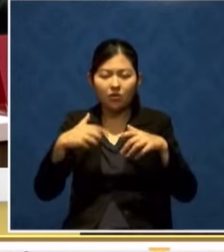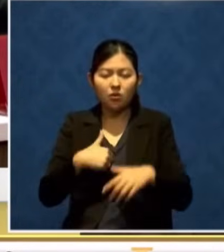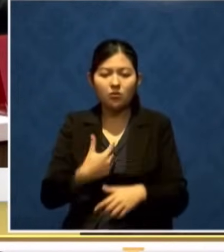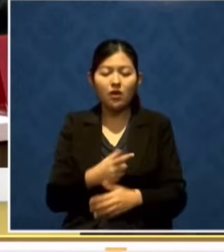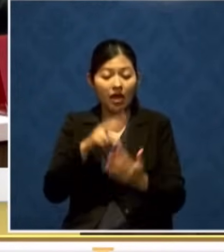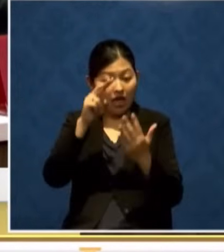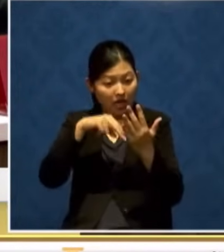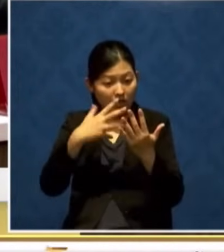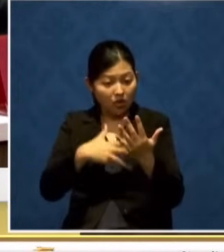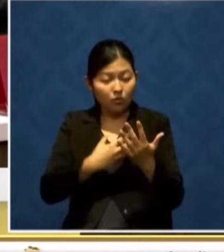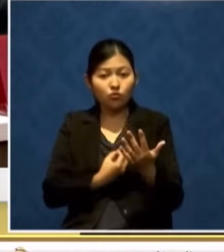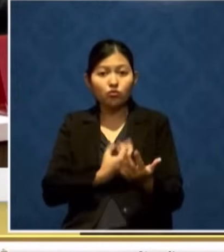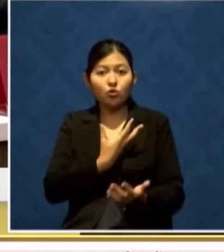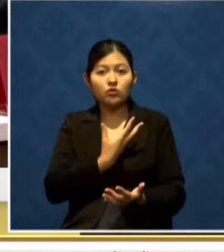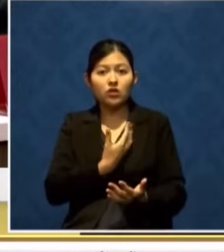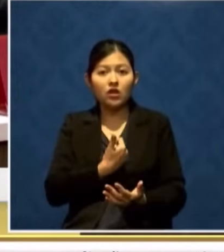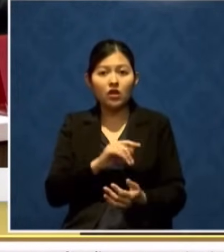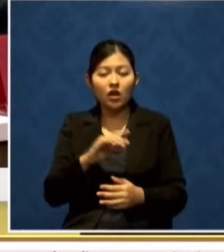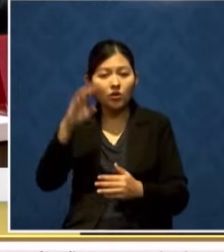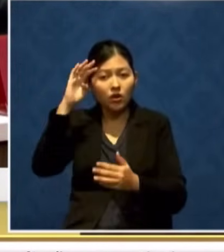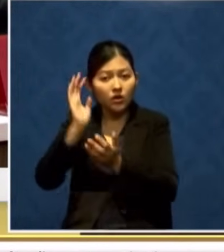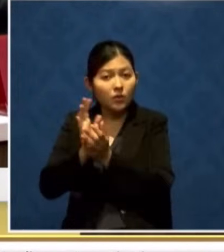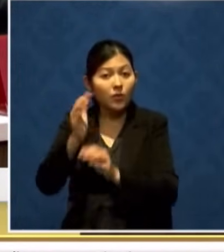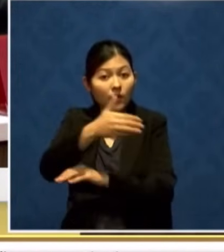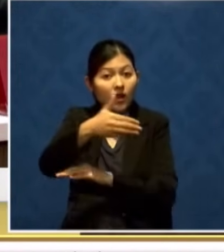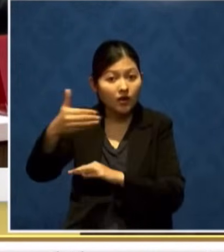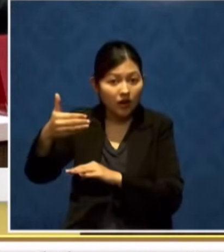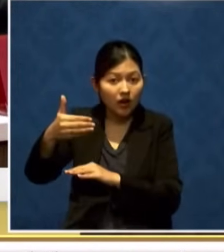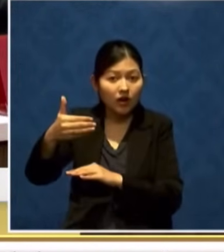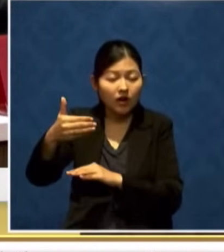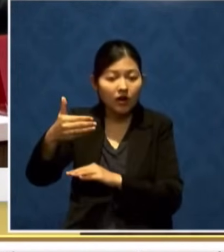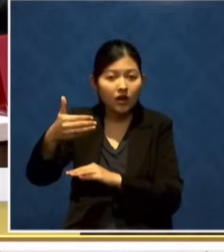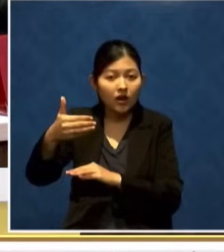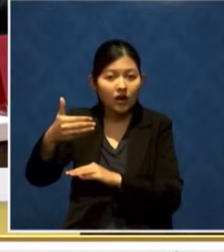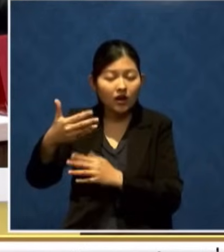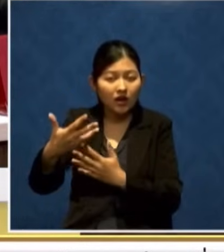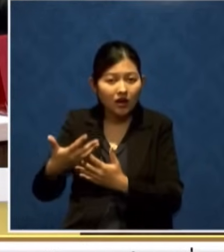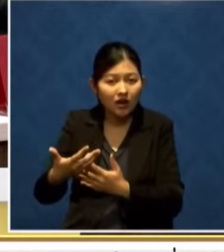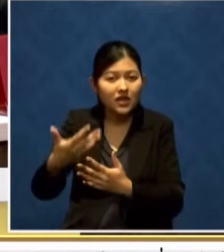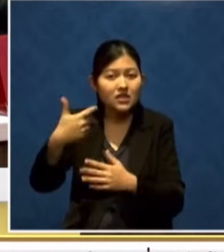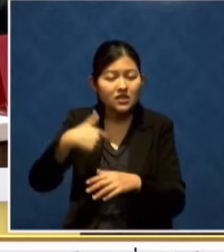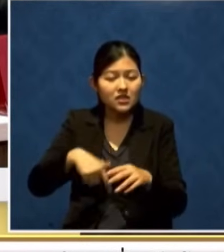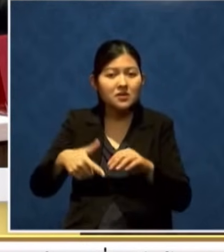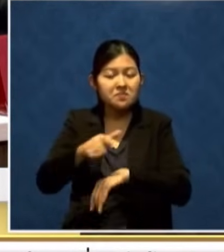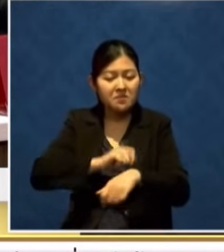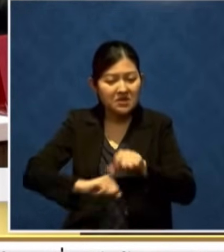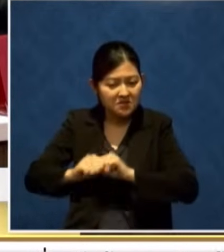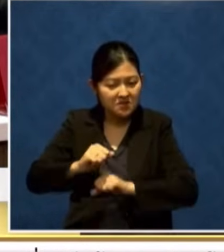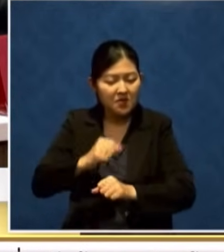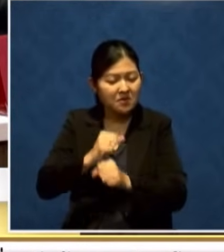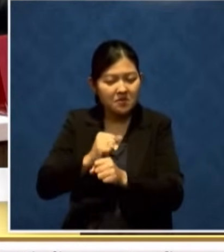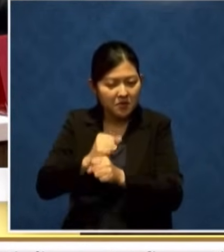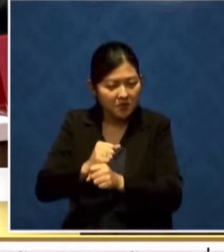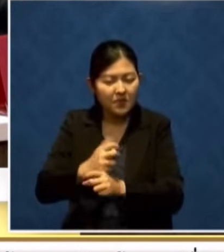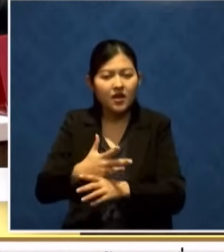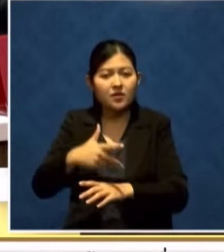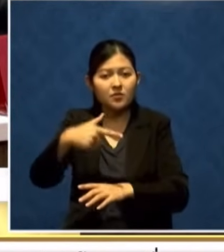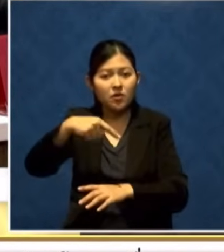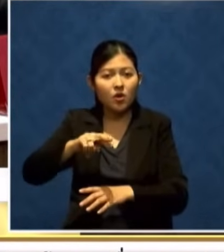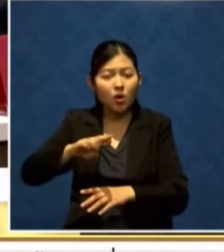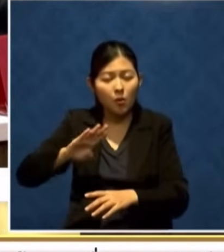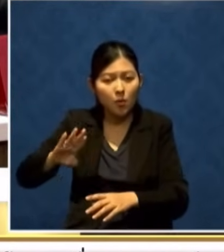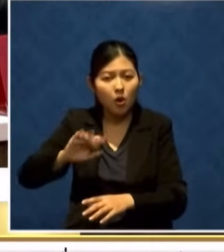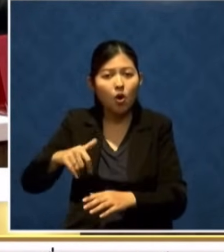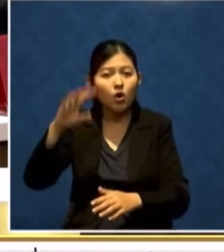ใจว่าในสำนักงานตำรวจแห่งชาติซึ่งผ่านการปฏิรูปพรบปฏิรูปตำรวจไป